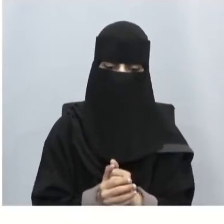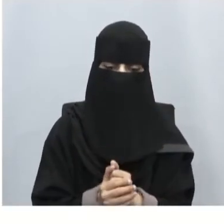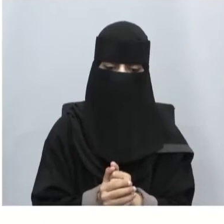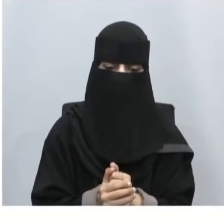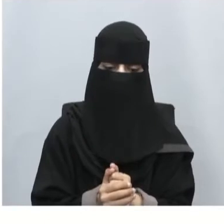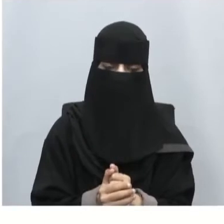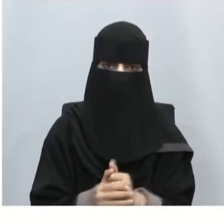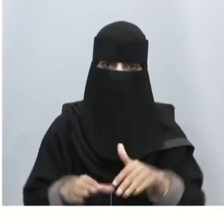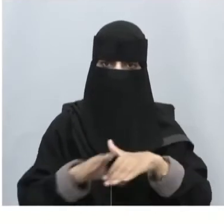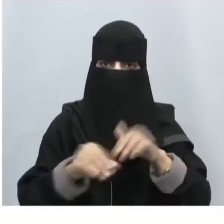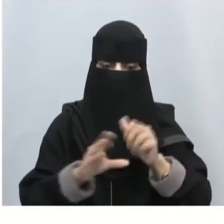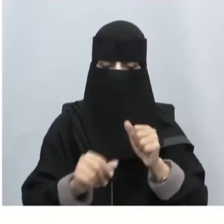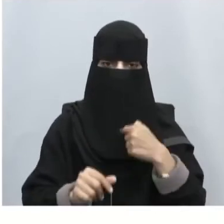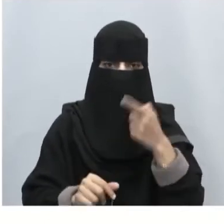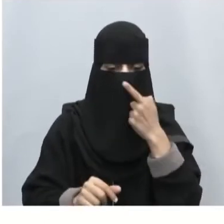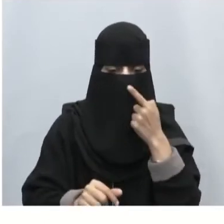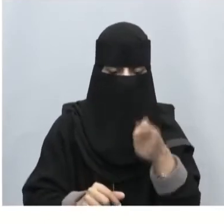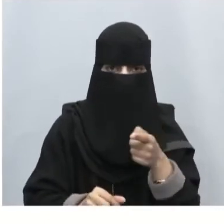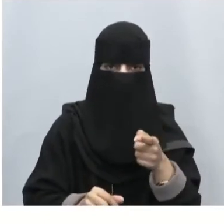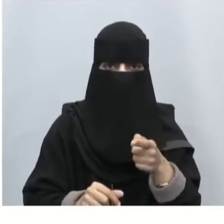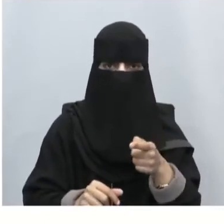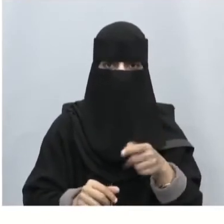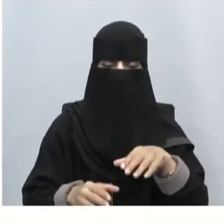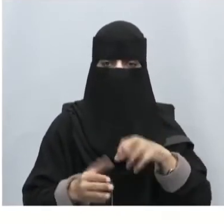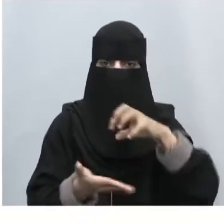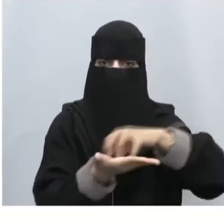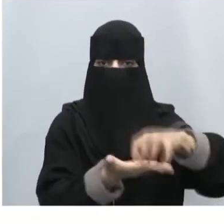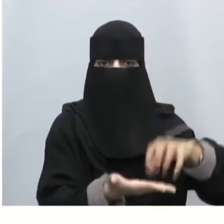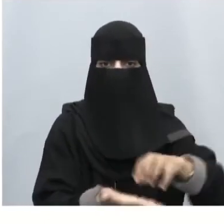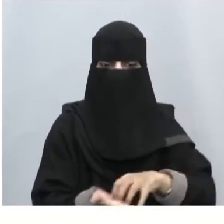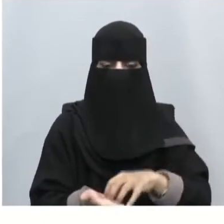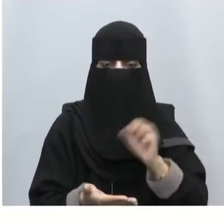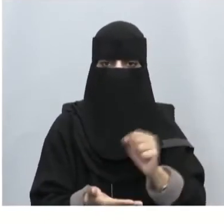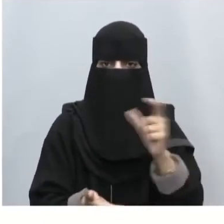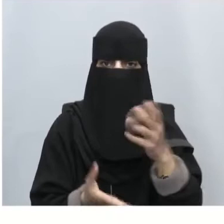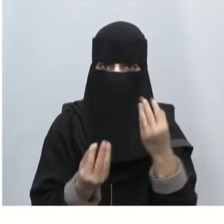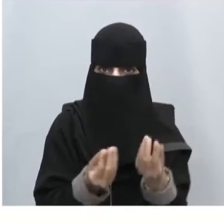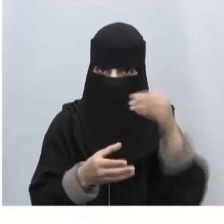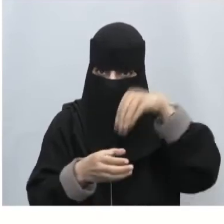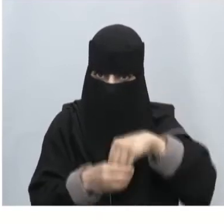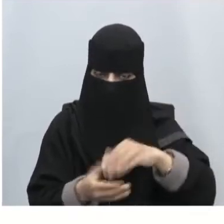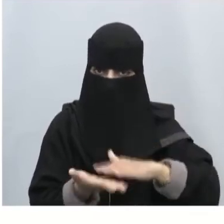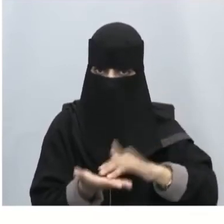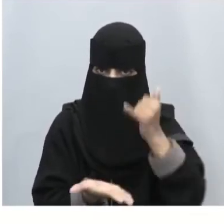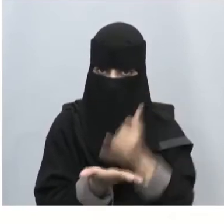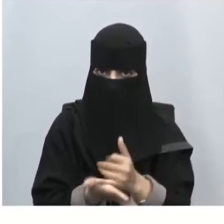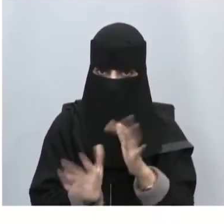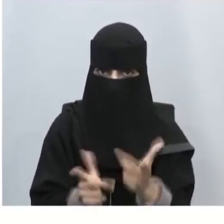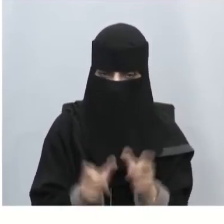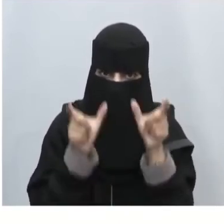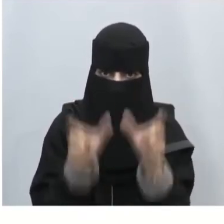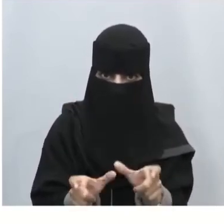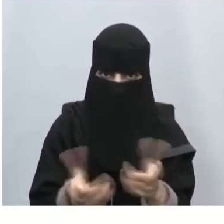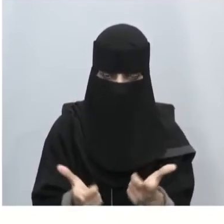انه خرجت عن طاعه الدوله العباسيه معظم الاقاليم الاسلاميه التي كانت سابقا تحت سيطره العباسيين